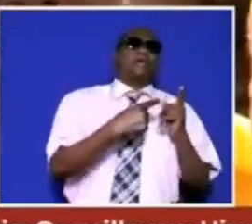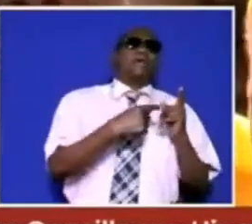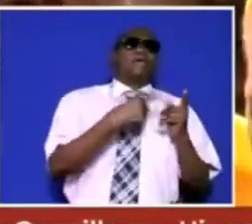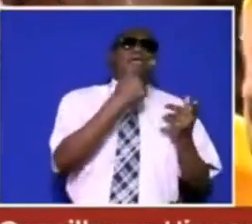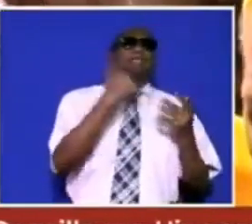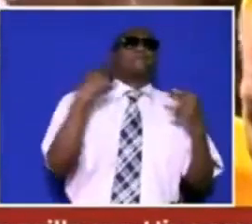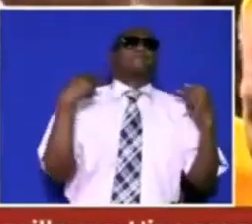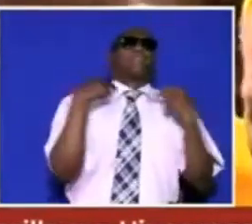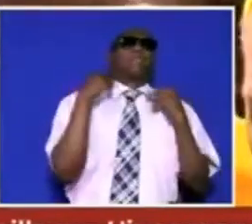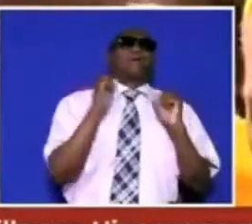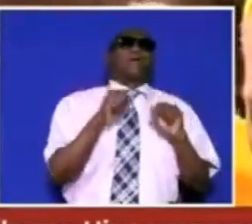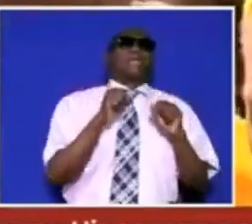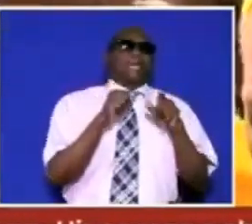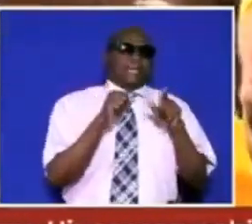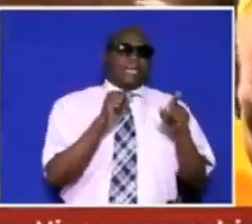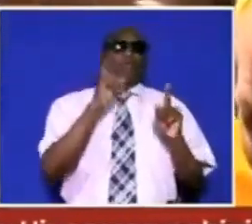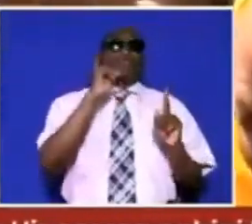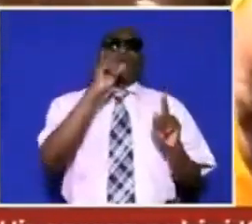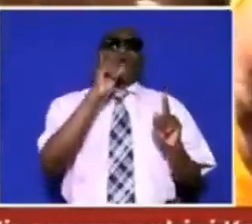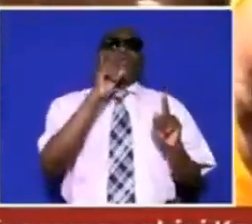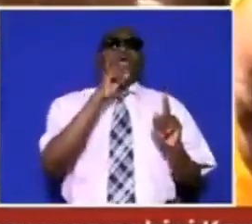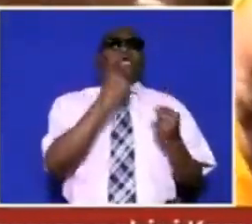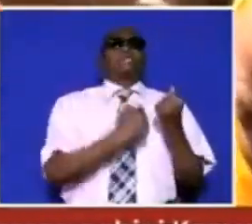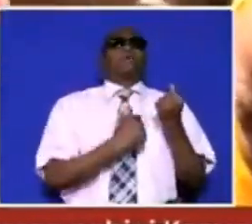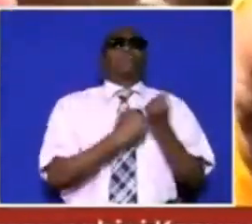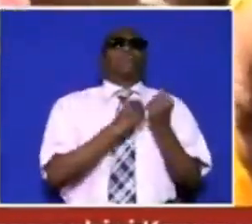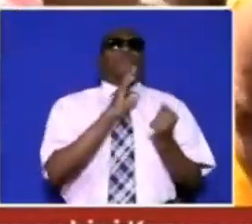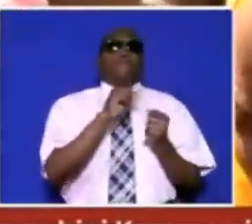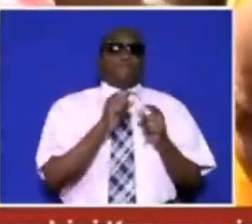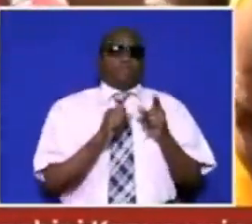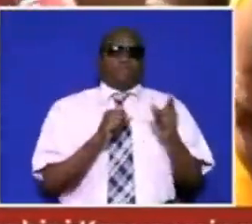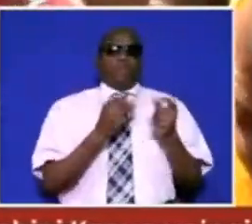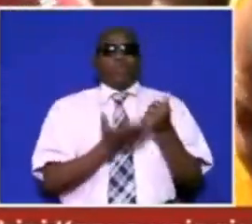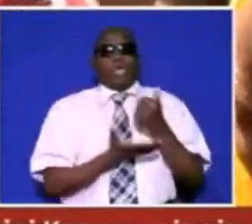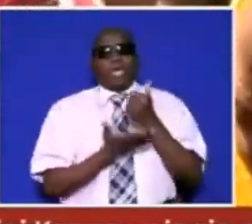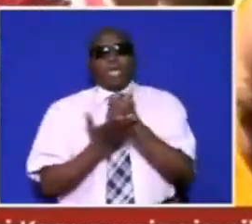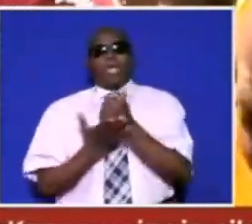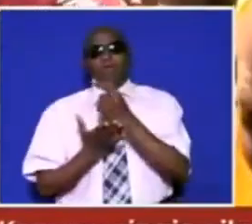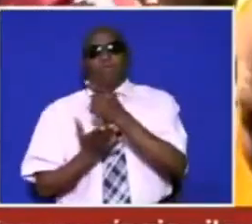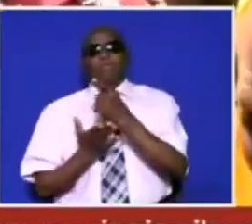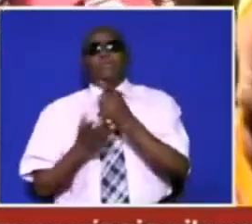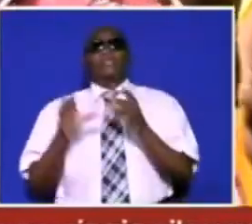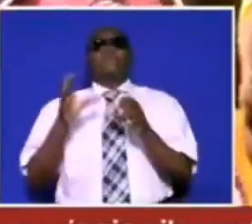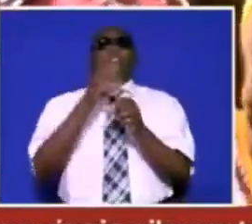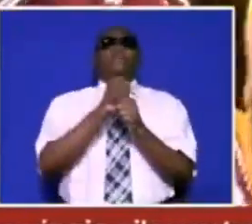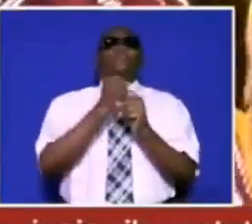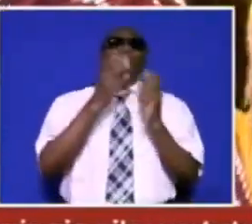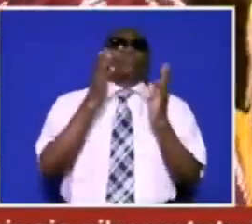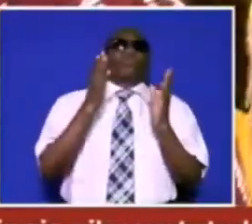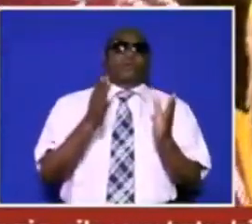gwama. Hapo ndio mahali unaweza weka support yako na tukusaidie na stakeholders wa what mtoto aende shule.